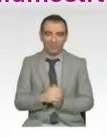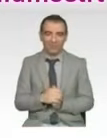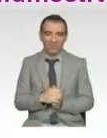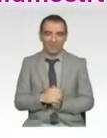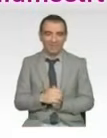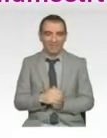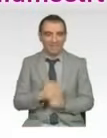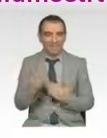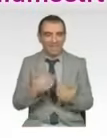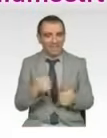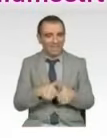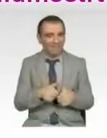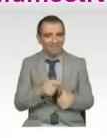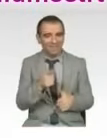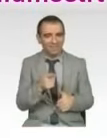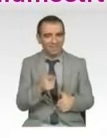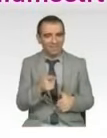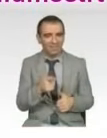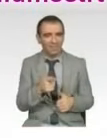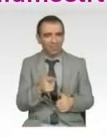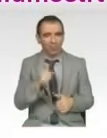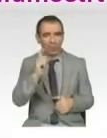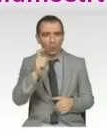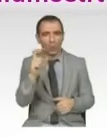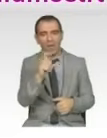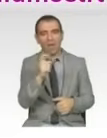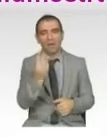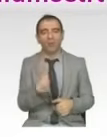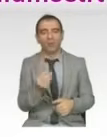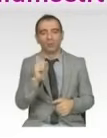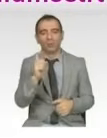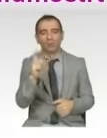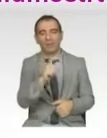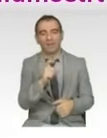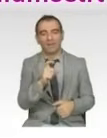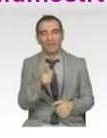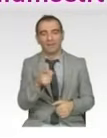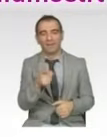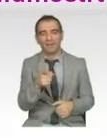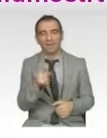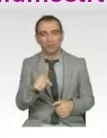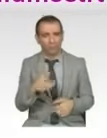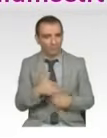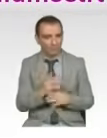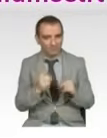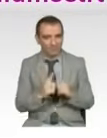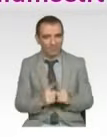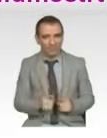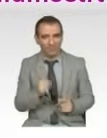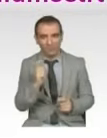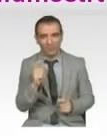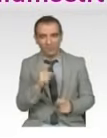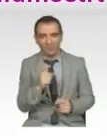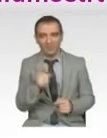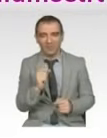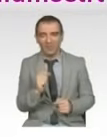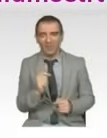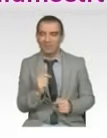mesela. Ne kadar evlisiniz? Şu an 9 ay olacak. 9 ay, ha. Doğru hesaplıyorumdur inşallah.